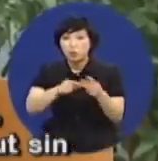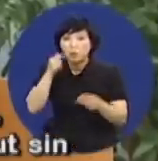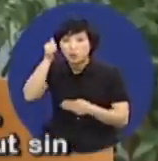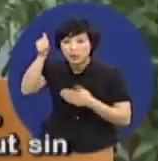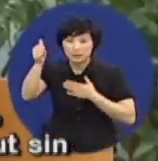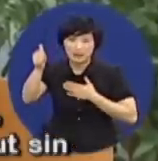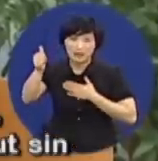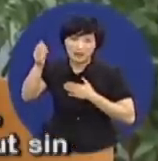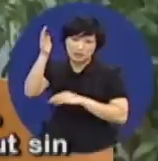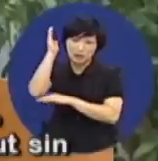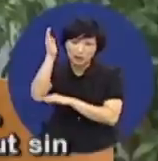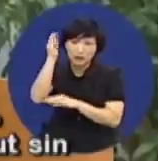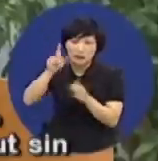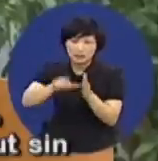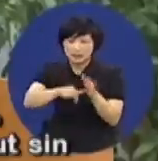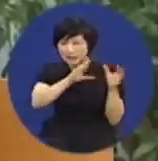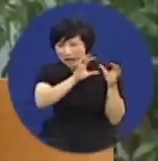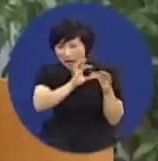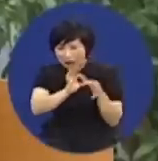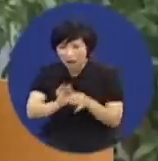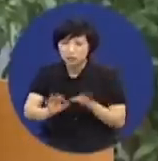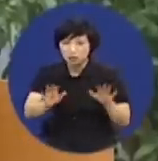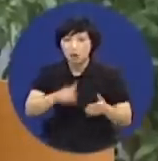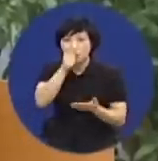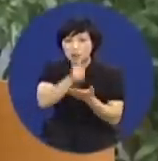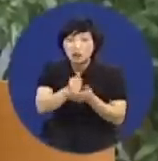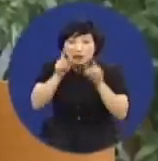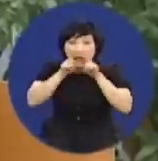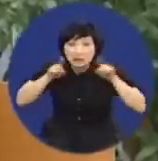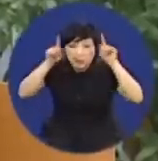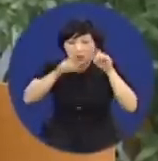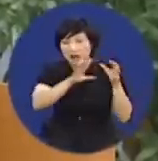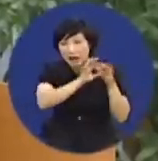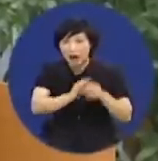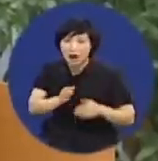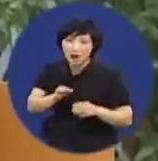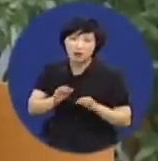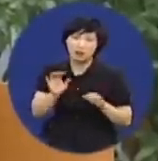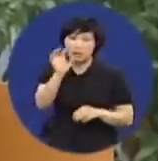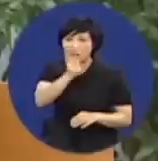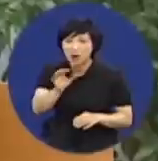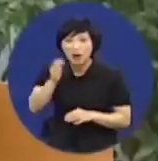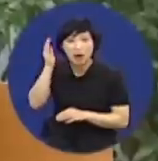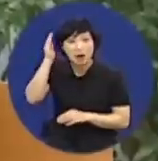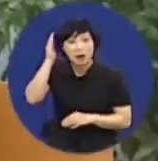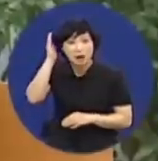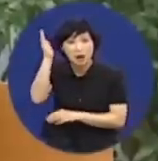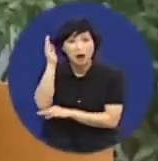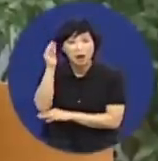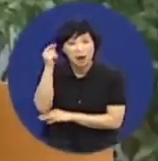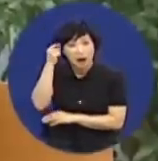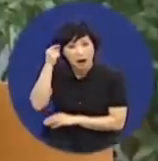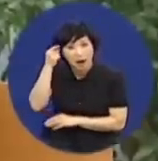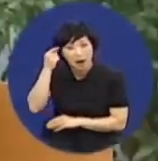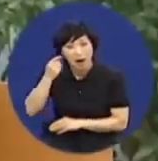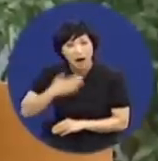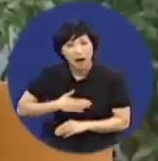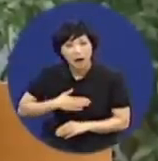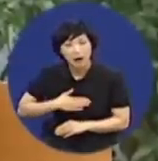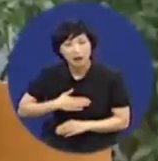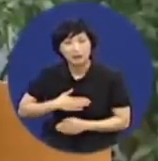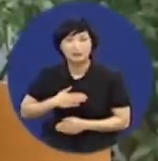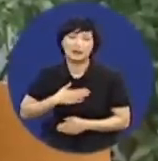どうしてユンソクチョン牧師が講談に立つために地獄と罪の話をするのかご存知ですか。私は皆さん